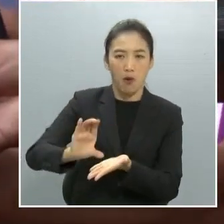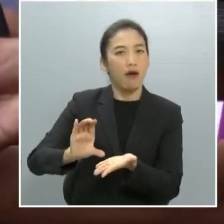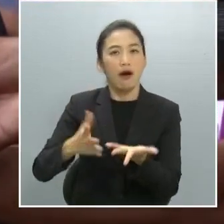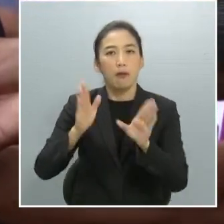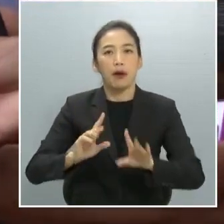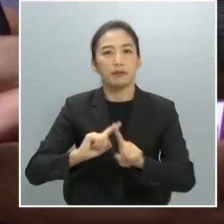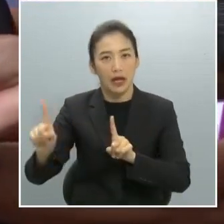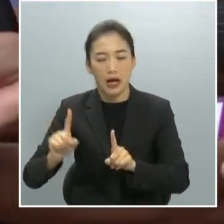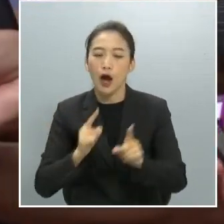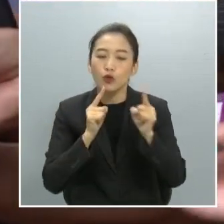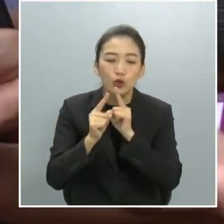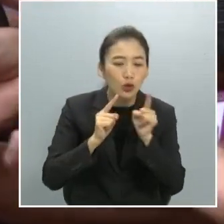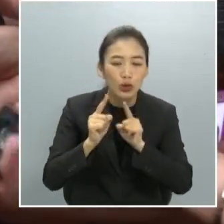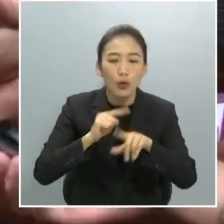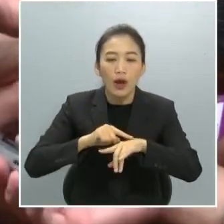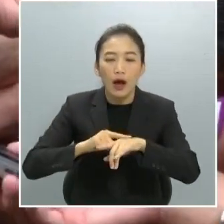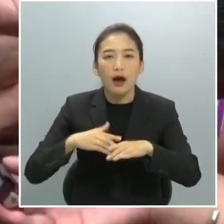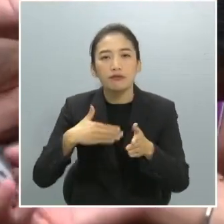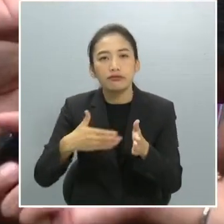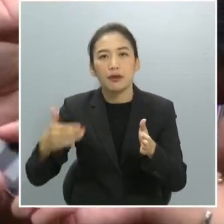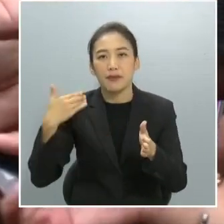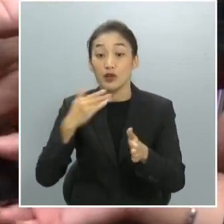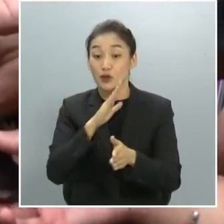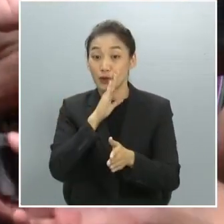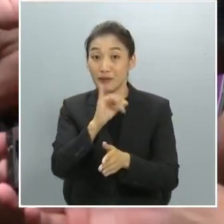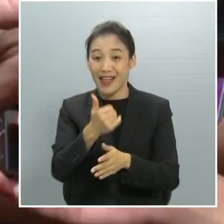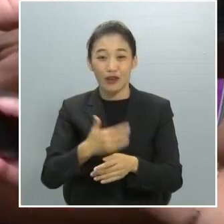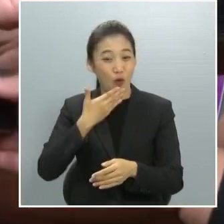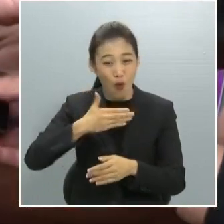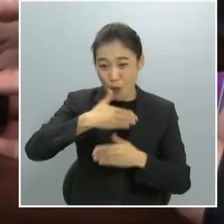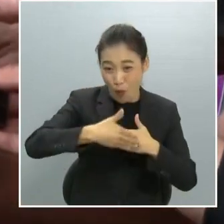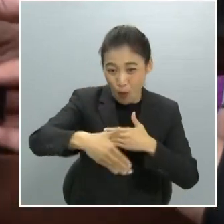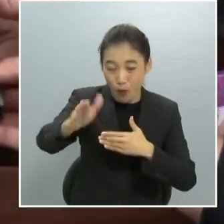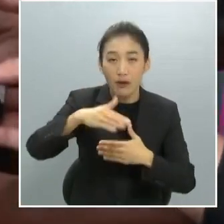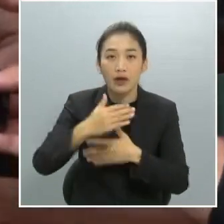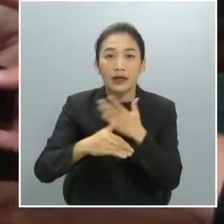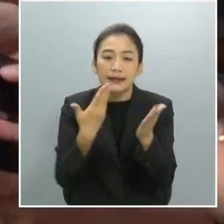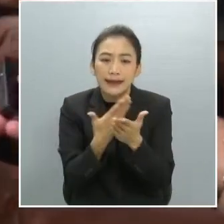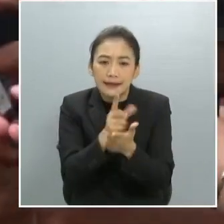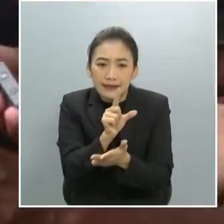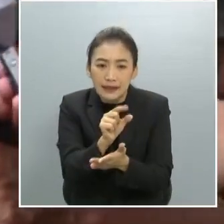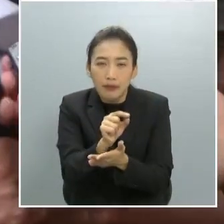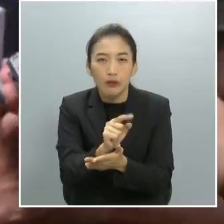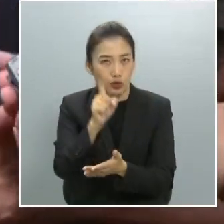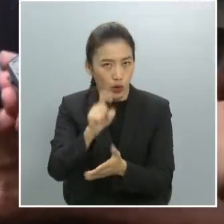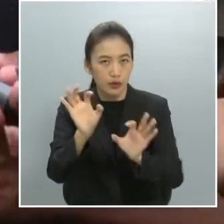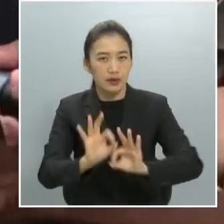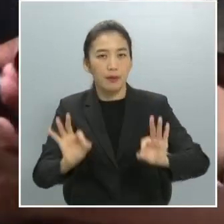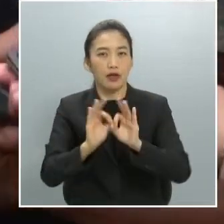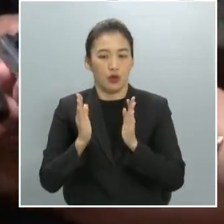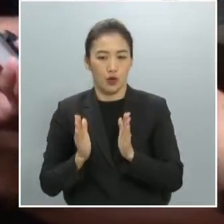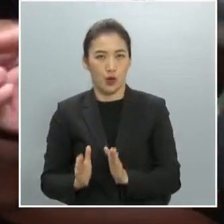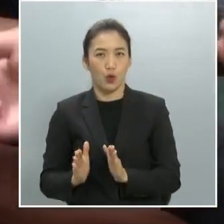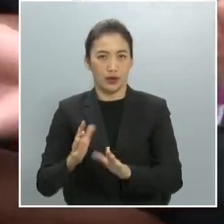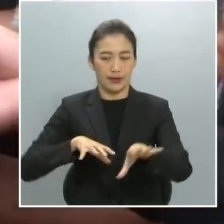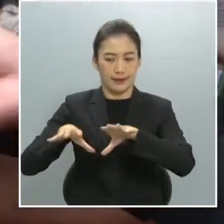าเพราะเมื่อมีระบบที่จะใช้เดินทาง20บาทตลอดสายทำให้ผู้ประกอบการจะต้องมีระบบคอมพิวเตอร์เพื่อคำนวณค่าใช้จ่